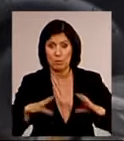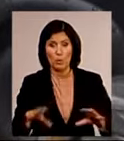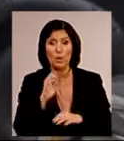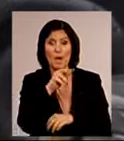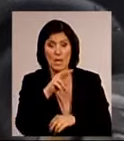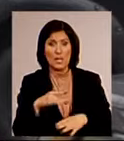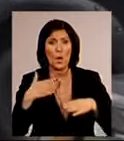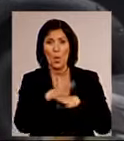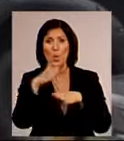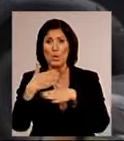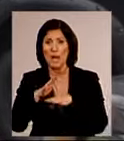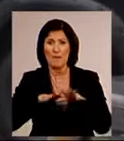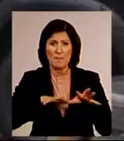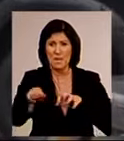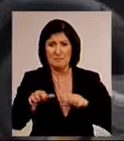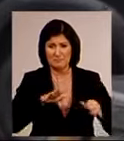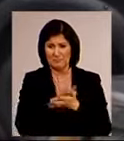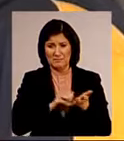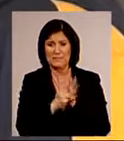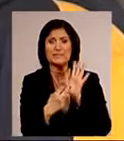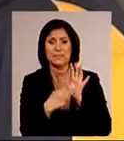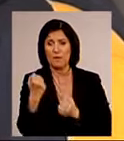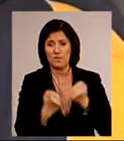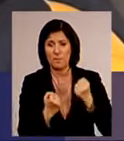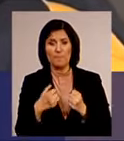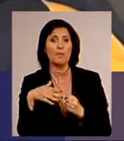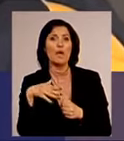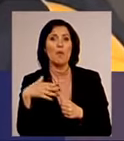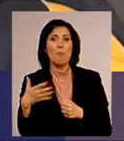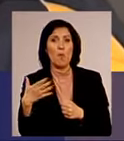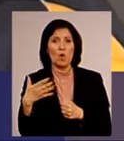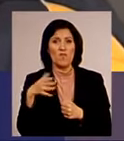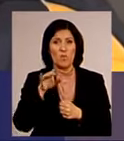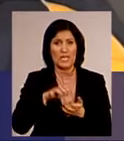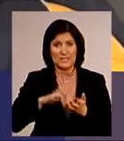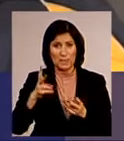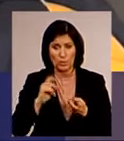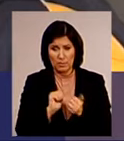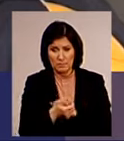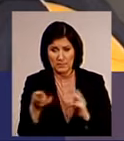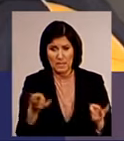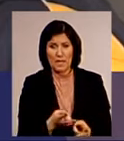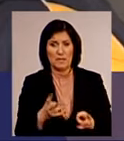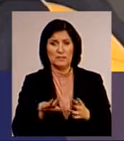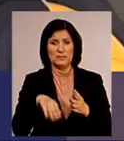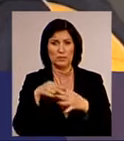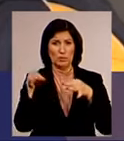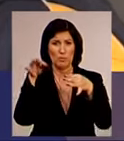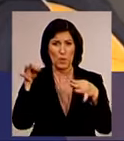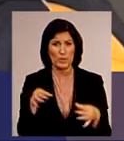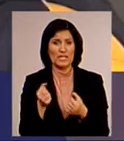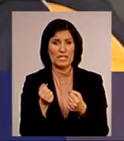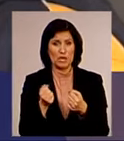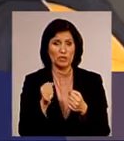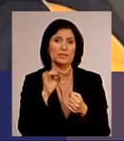але уламками побило 7 автомобілів. Бокове стекло треба міняти, розбило за счет пленки, вона